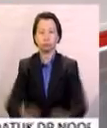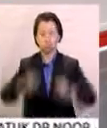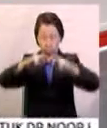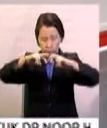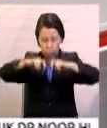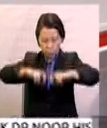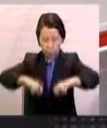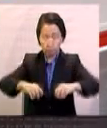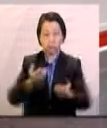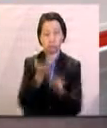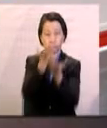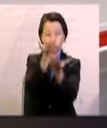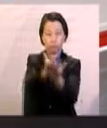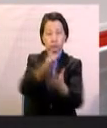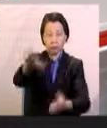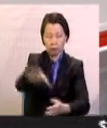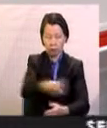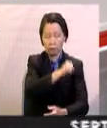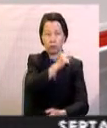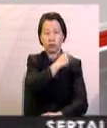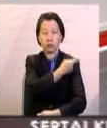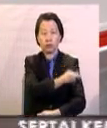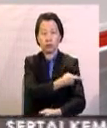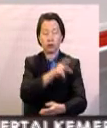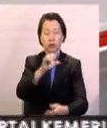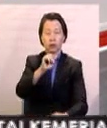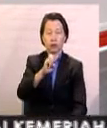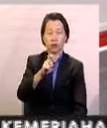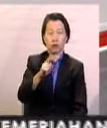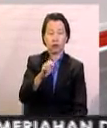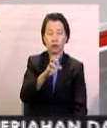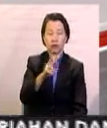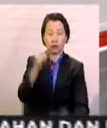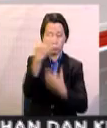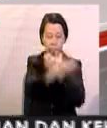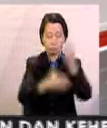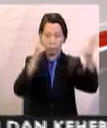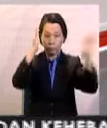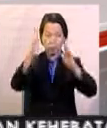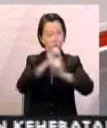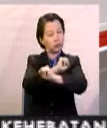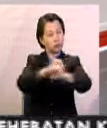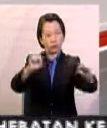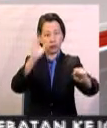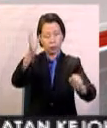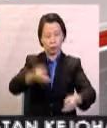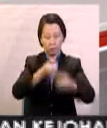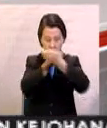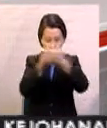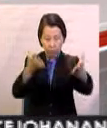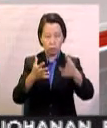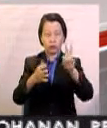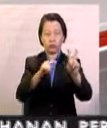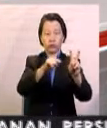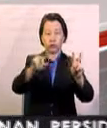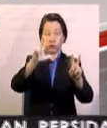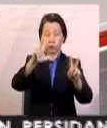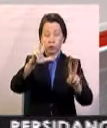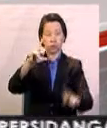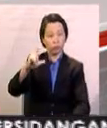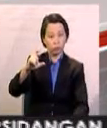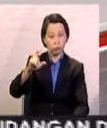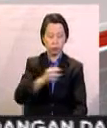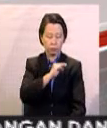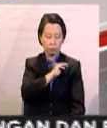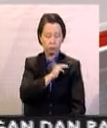Kajian impak berhubung cadangan pengambilalihan konsesi tol di seluruh negara dijangka siap dan diumumkan dalam tempoh 2 hingga 3 bulan lagi.